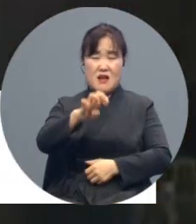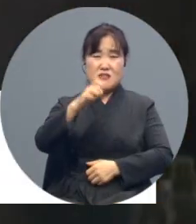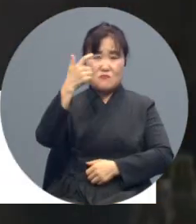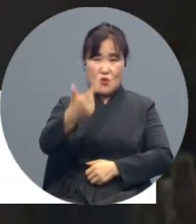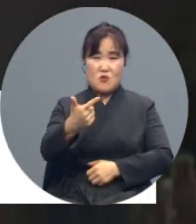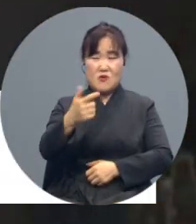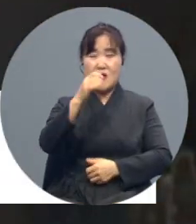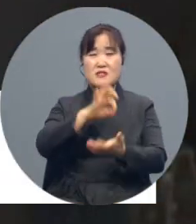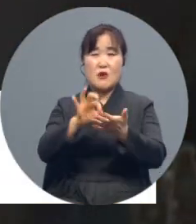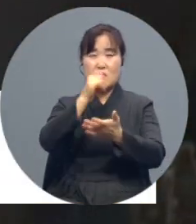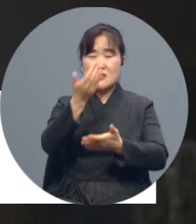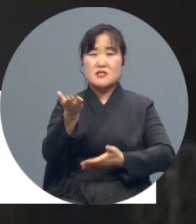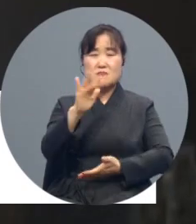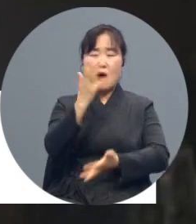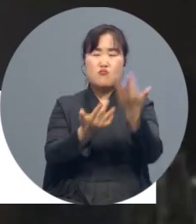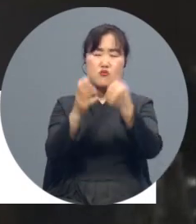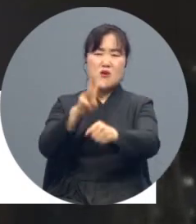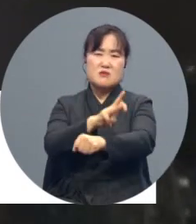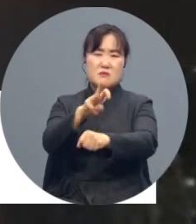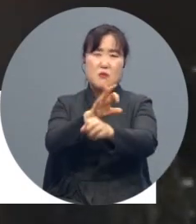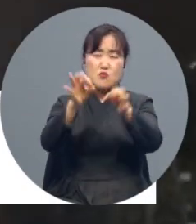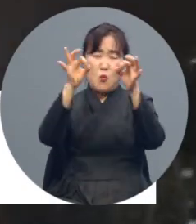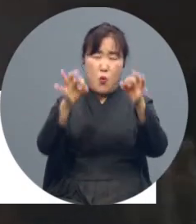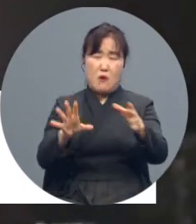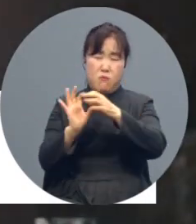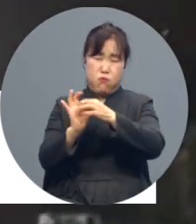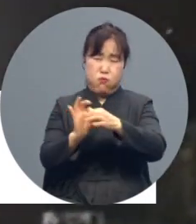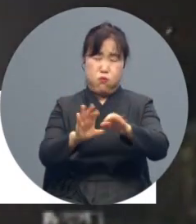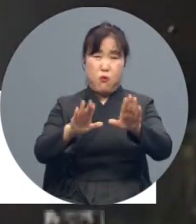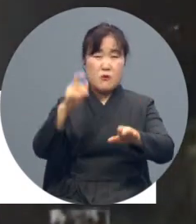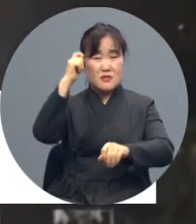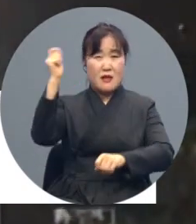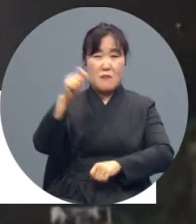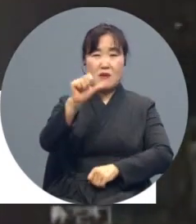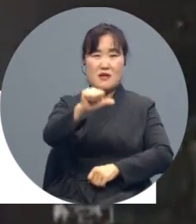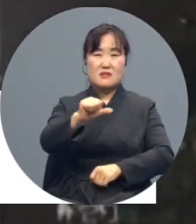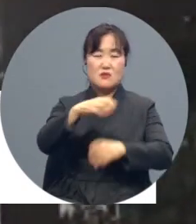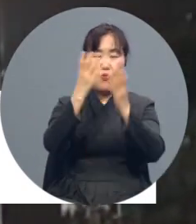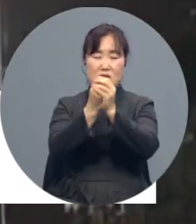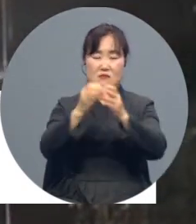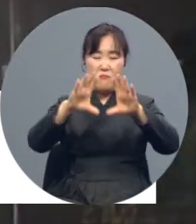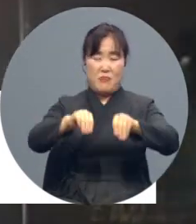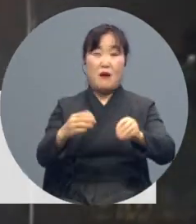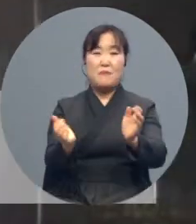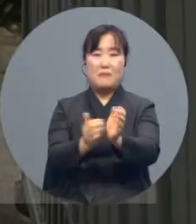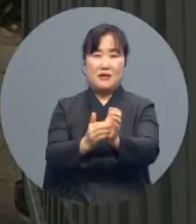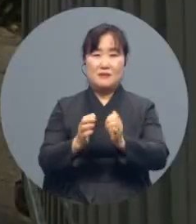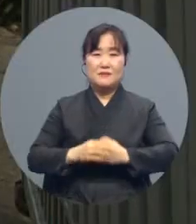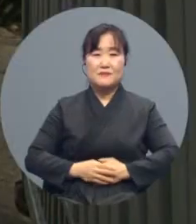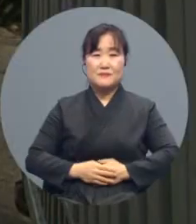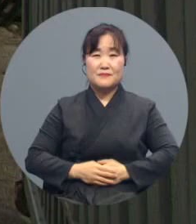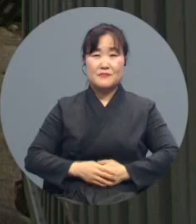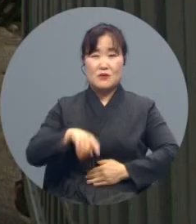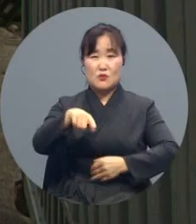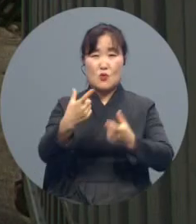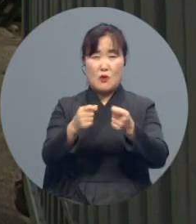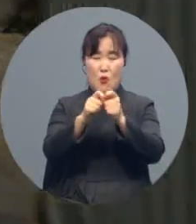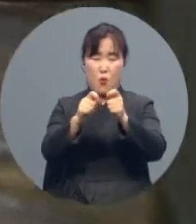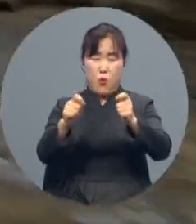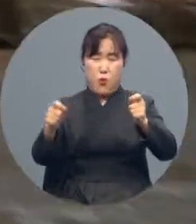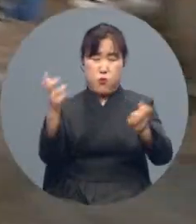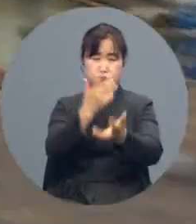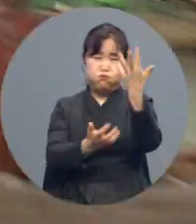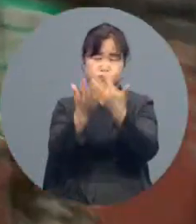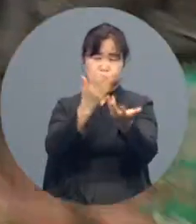46대를 투입했지만 불은 13시간 동안 계속되다 오늘 새벽 5시에 완전히 꺼졌습니다. 이처럼 오랜